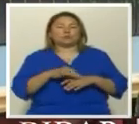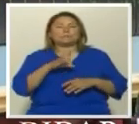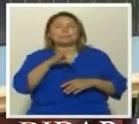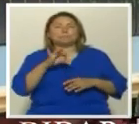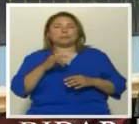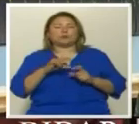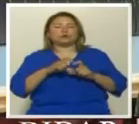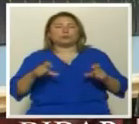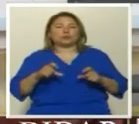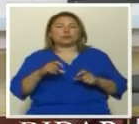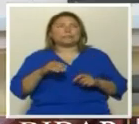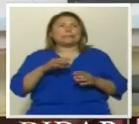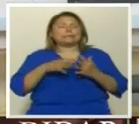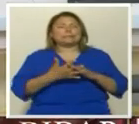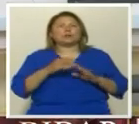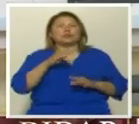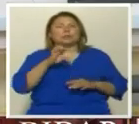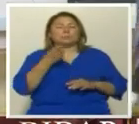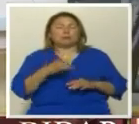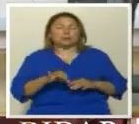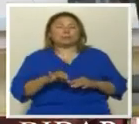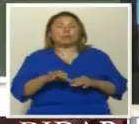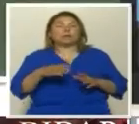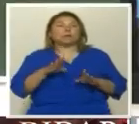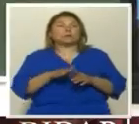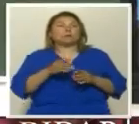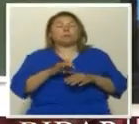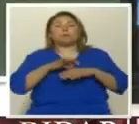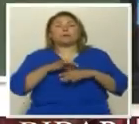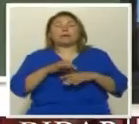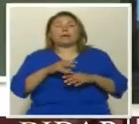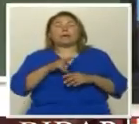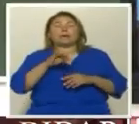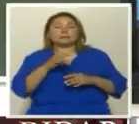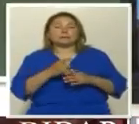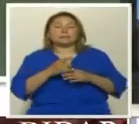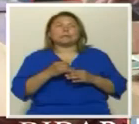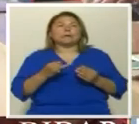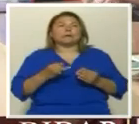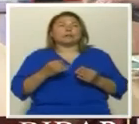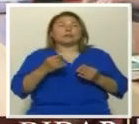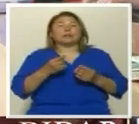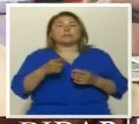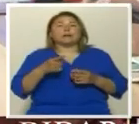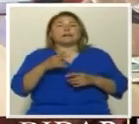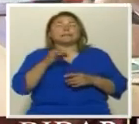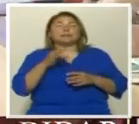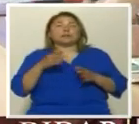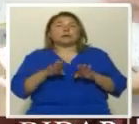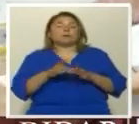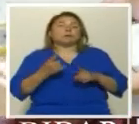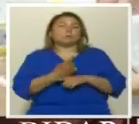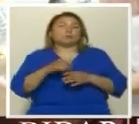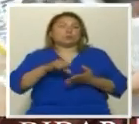для школьников из стеллажай в рамках семинара проводились лекции интерактивные игры школьница Индира кадырша впервые участвуют